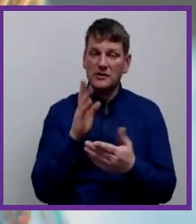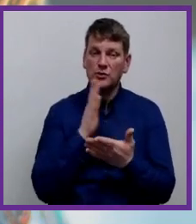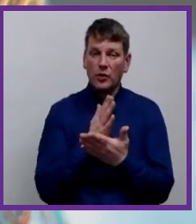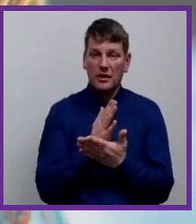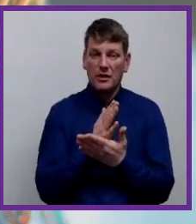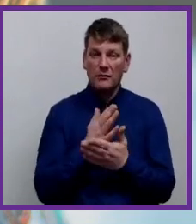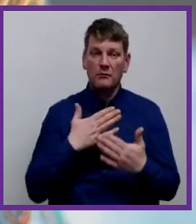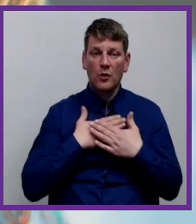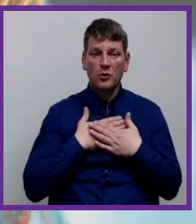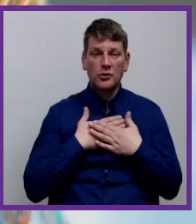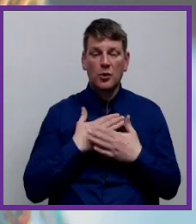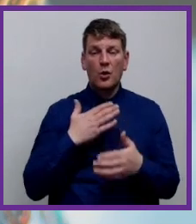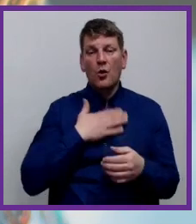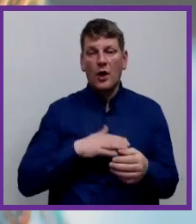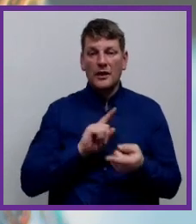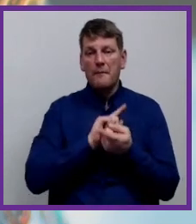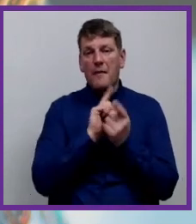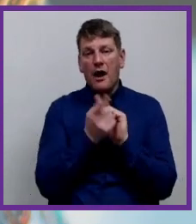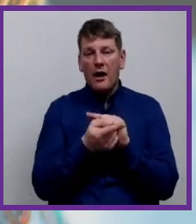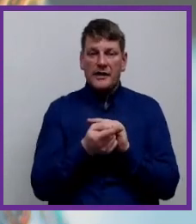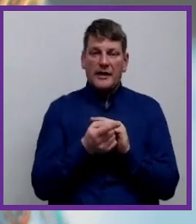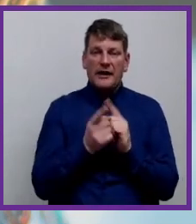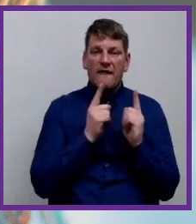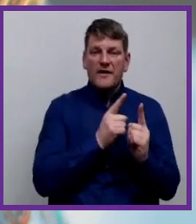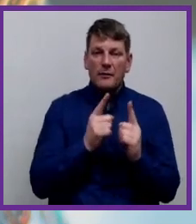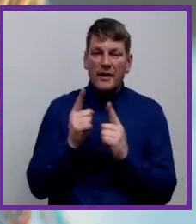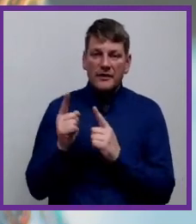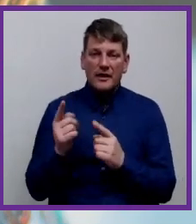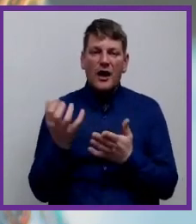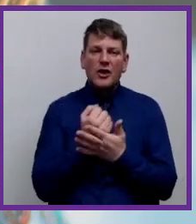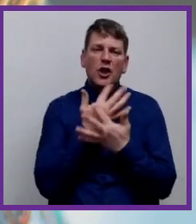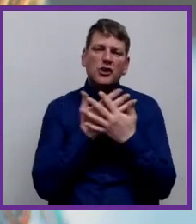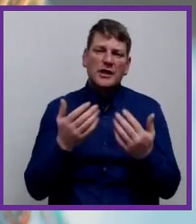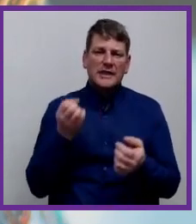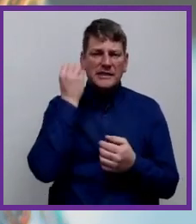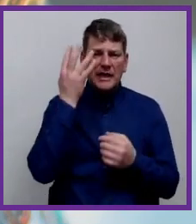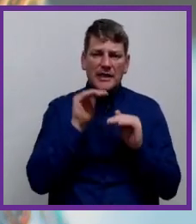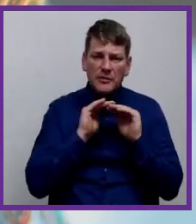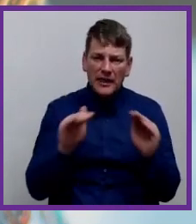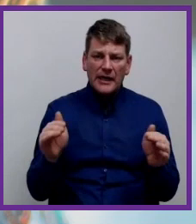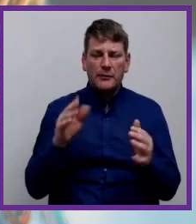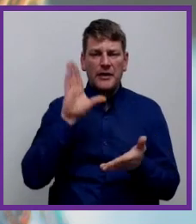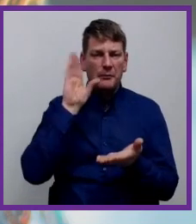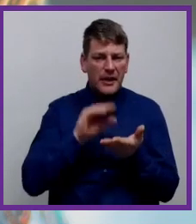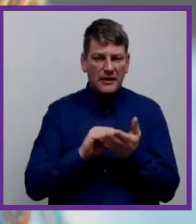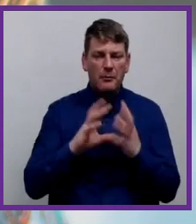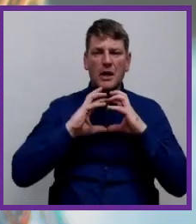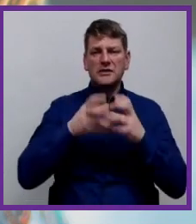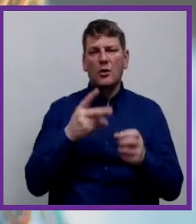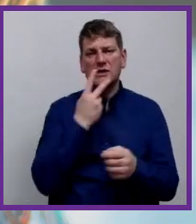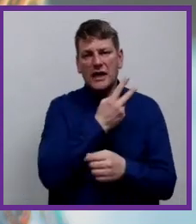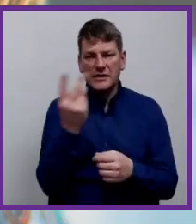mūsu ļoti mainīgajā, fragmentētajā, ar dažādām izglītības līmeņiem, pieredzēm, pasaules